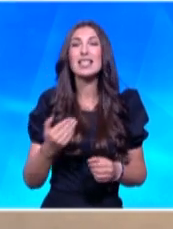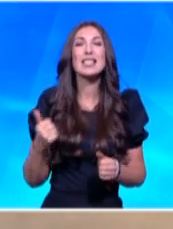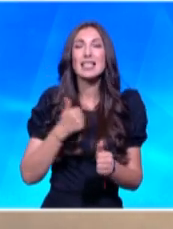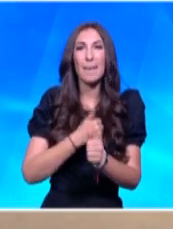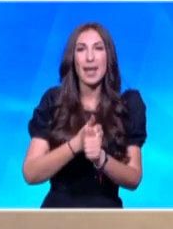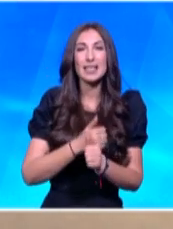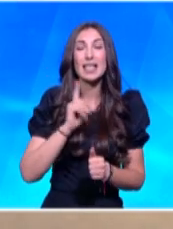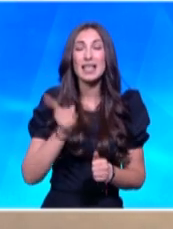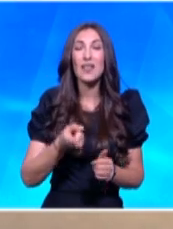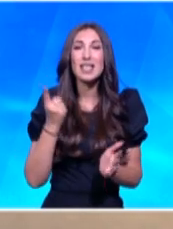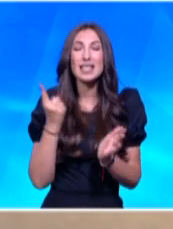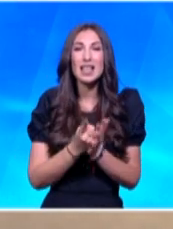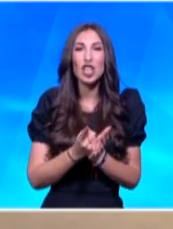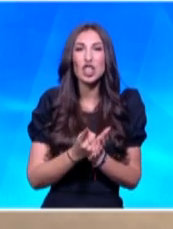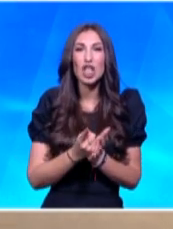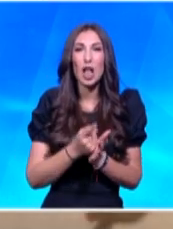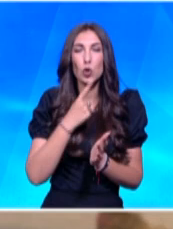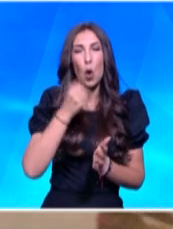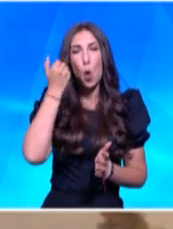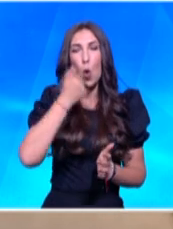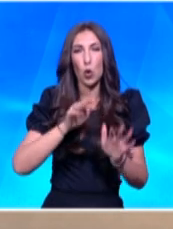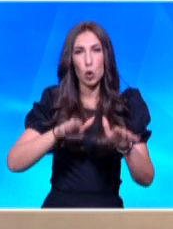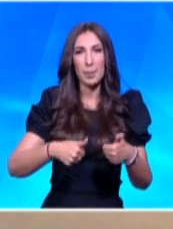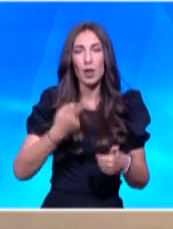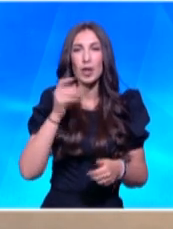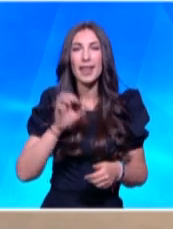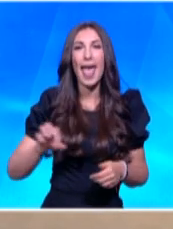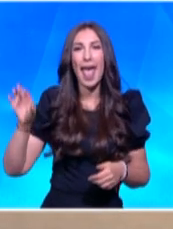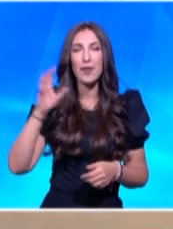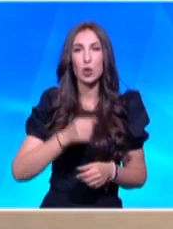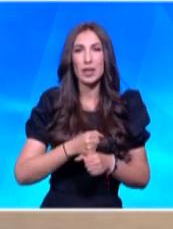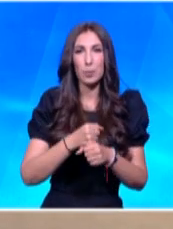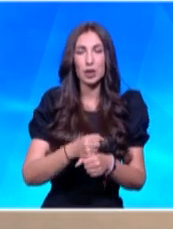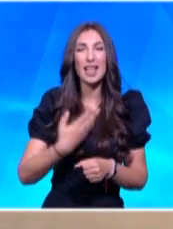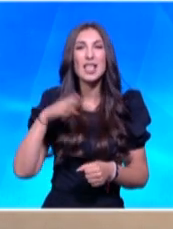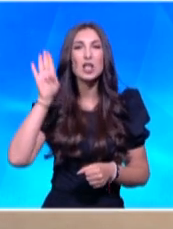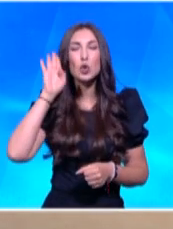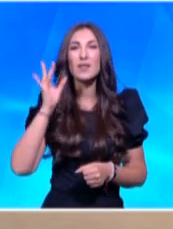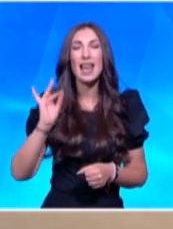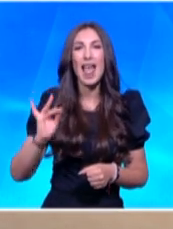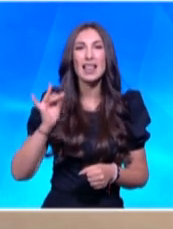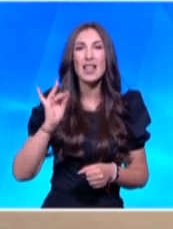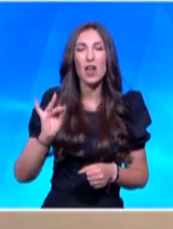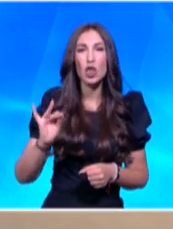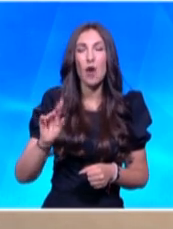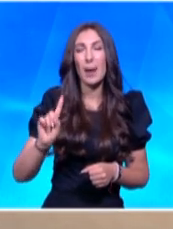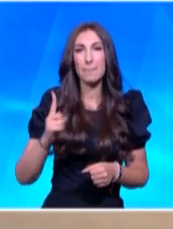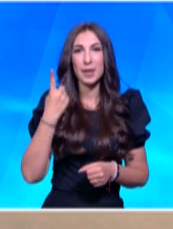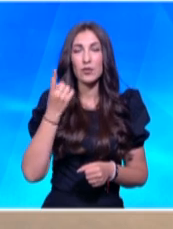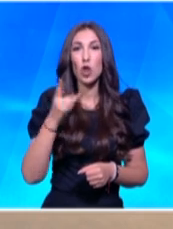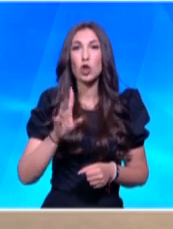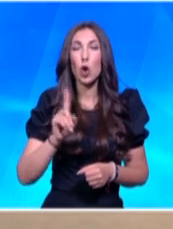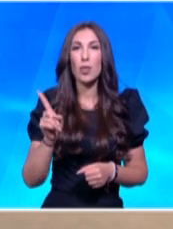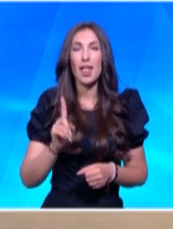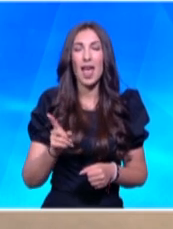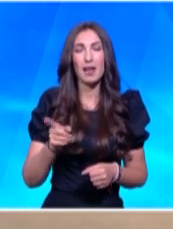им трябва задължително да бъдат одобрени от евродепутатите. Изслушването на Илияна Иванова е първото, но